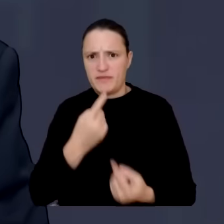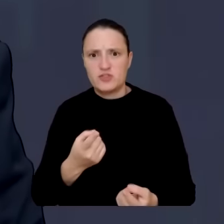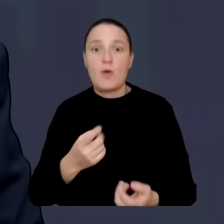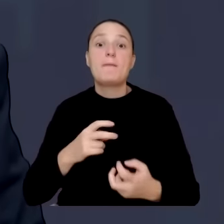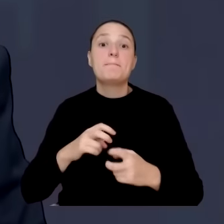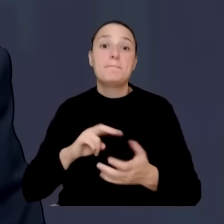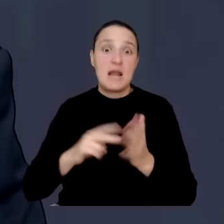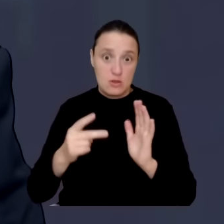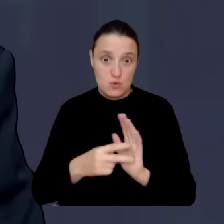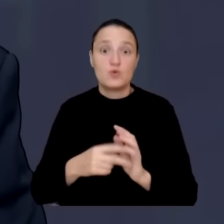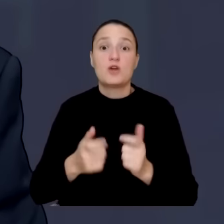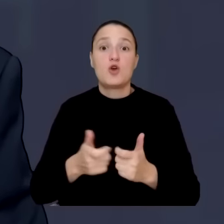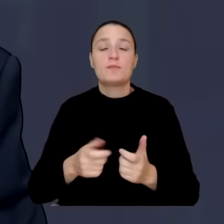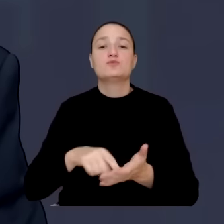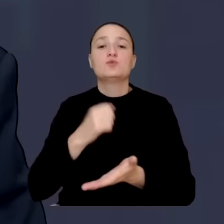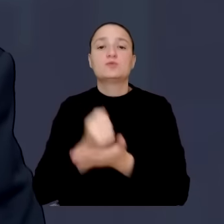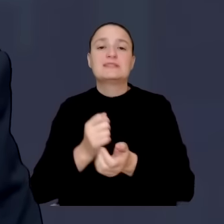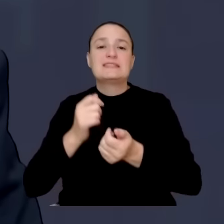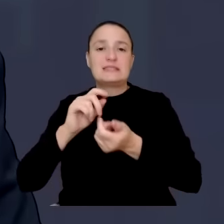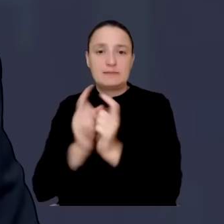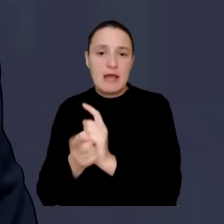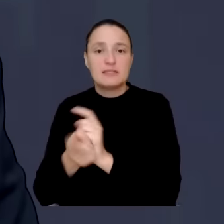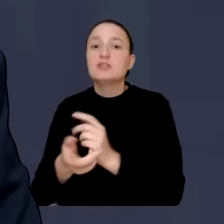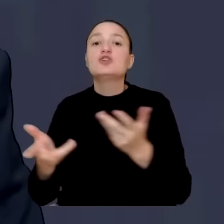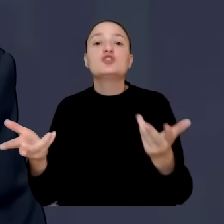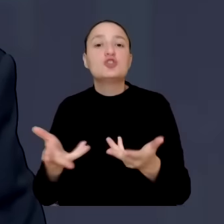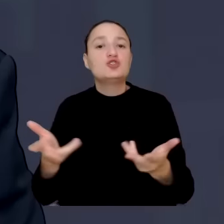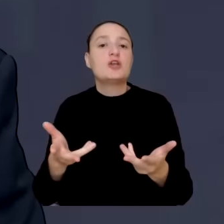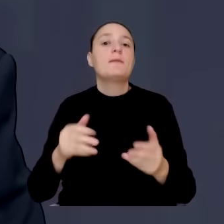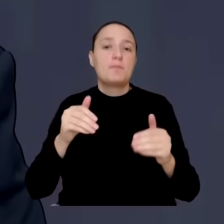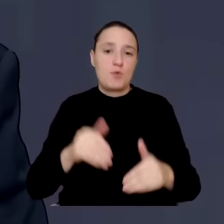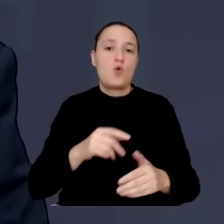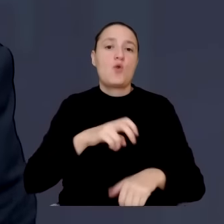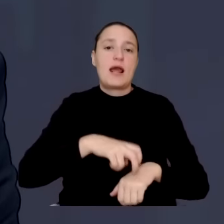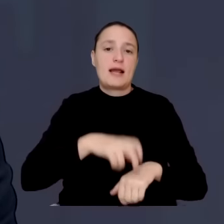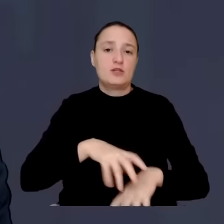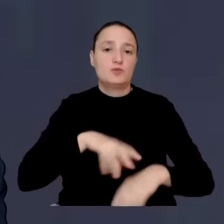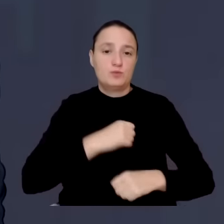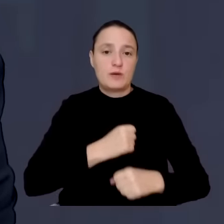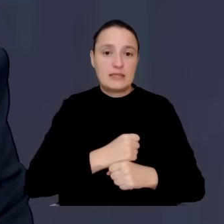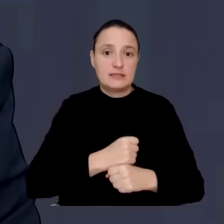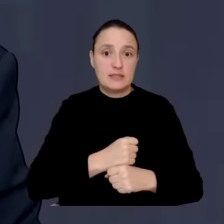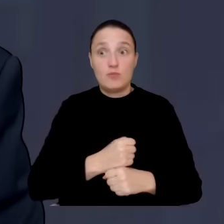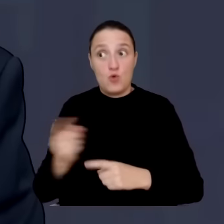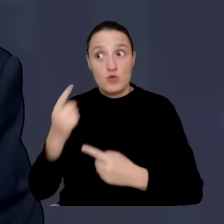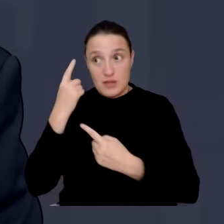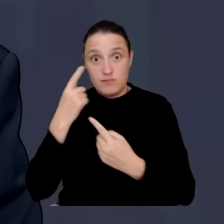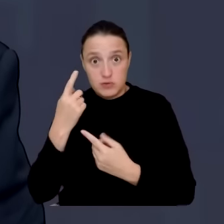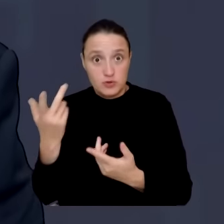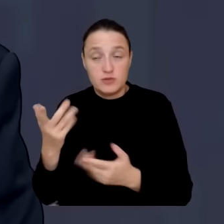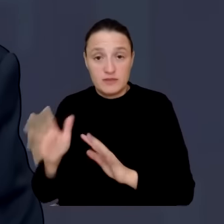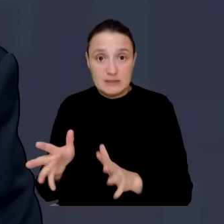przeprowadzić zmiany przepisów w zakresie tego gdzie mogą być zatrudnieni lekarze i albo Lekarz jej zdaniem bo tak wtedy powiedziała w trakcie